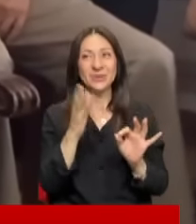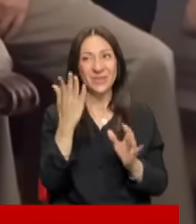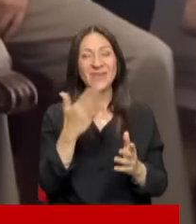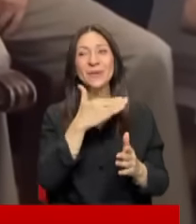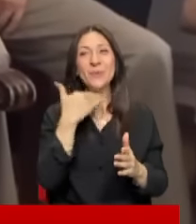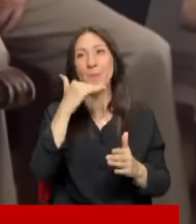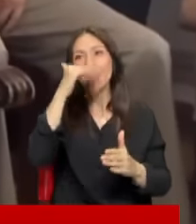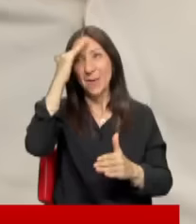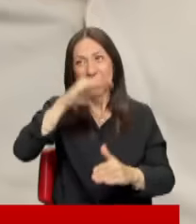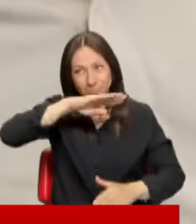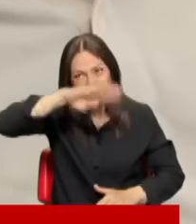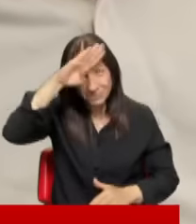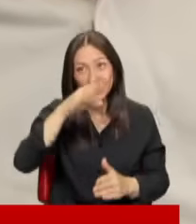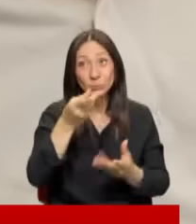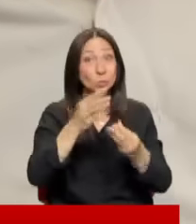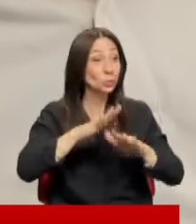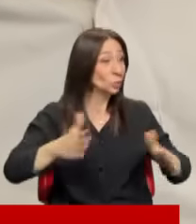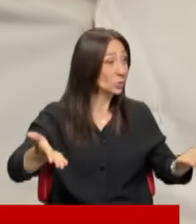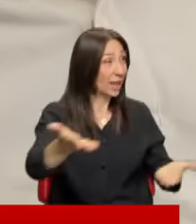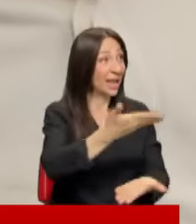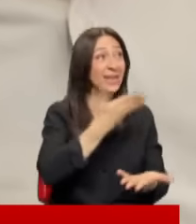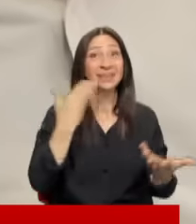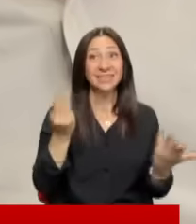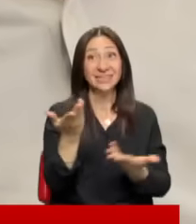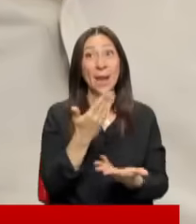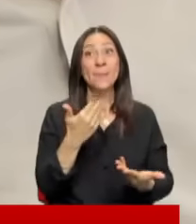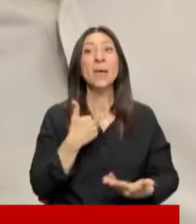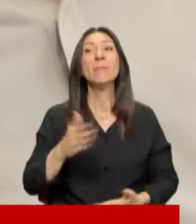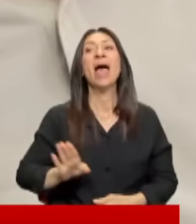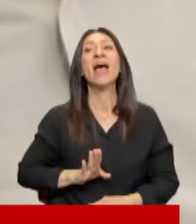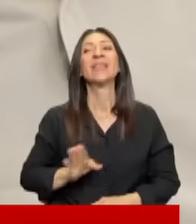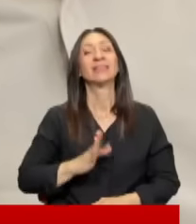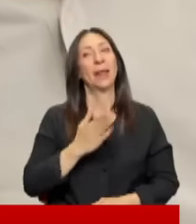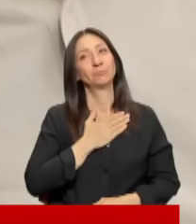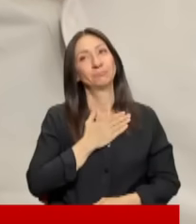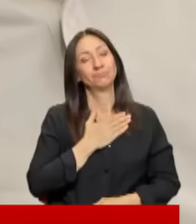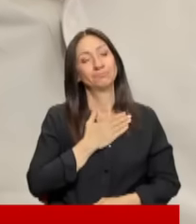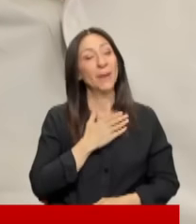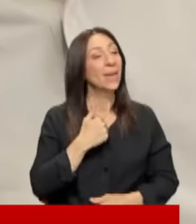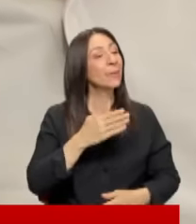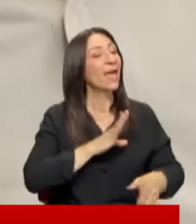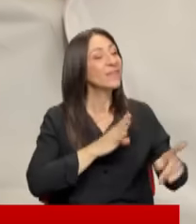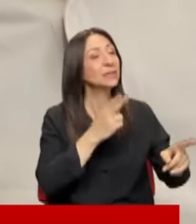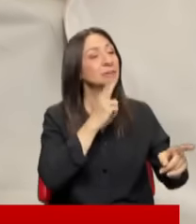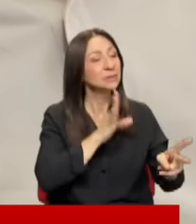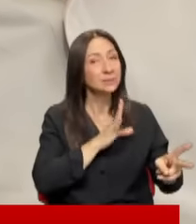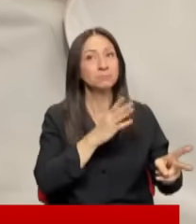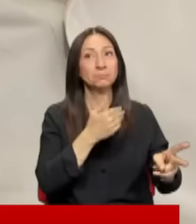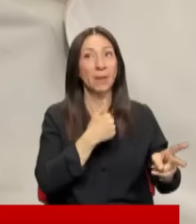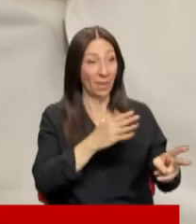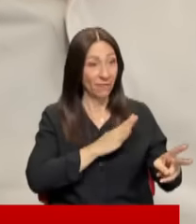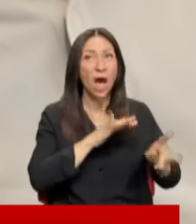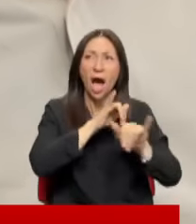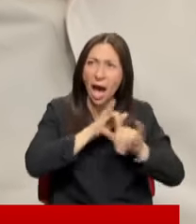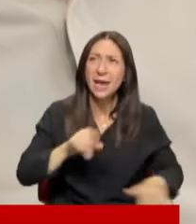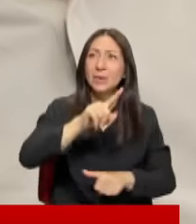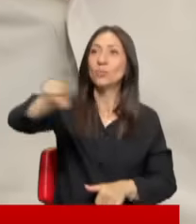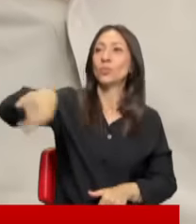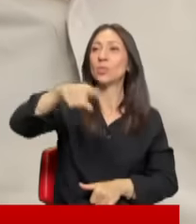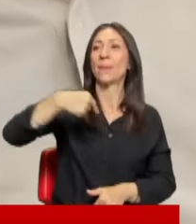ve Kurban Bayramı'nı da. Bu çocuklar, gençler benim evlatlarım. Nasıl benim çocuğum, kızım benim